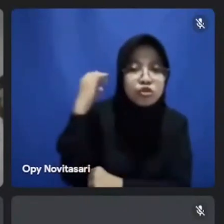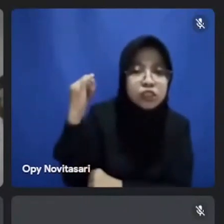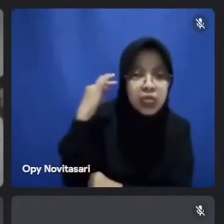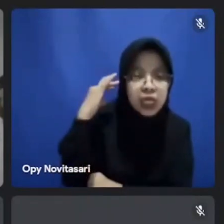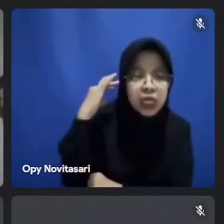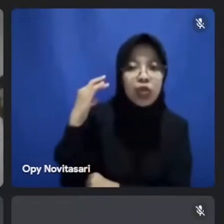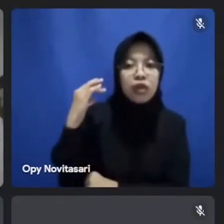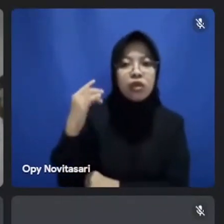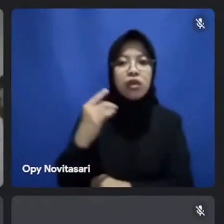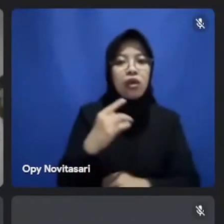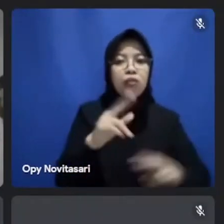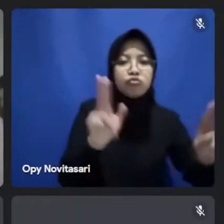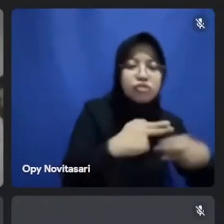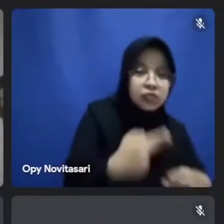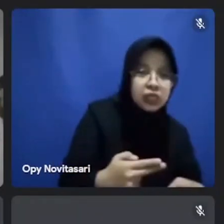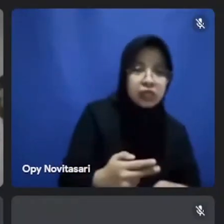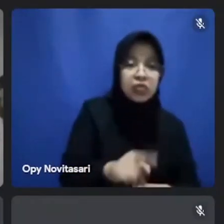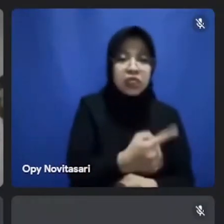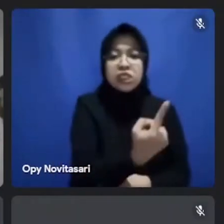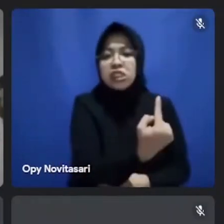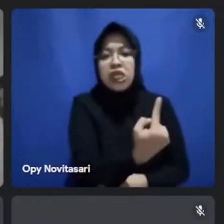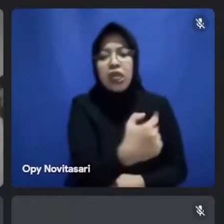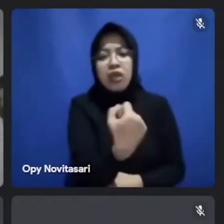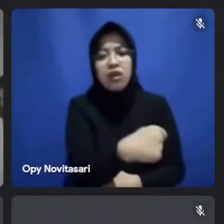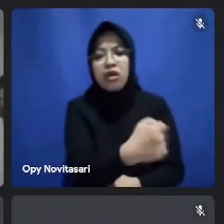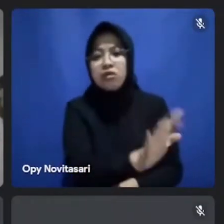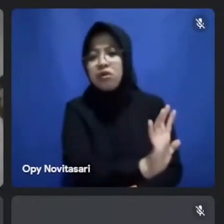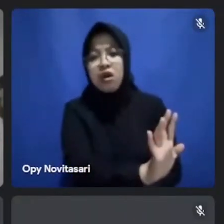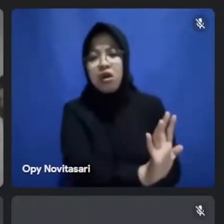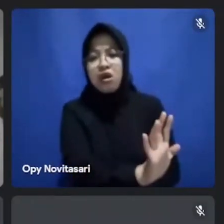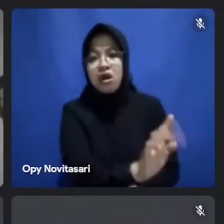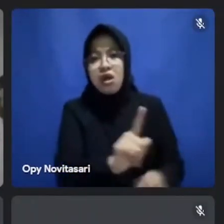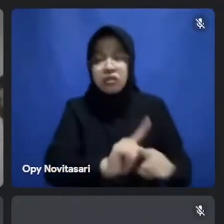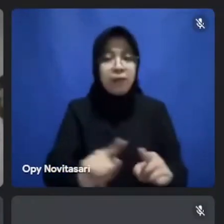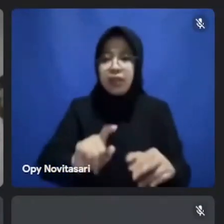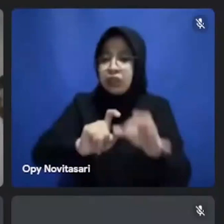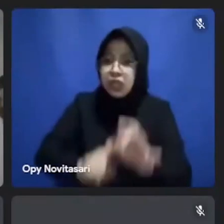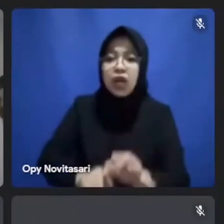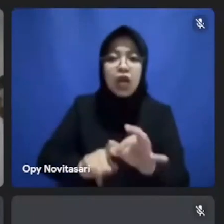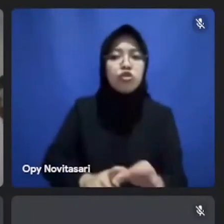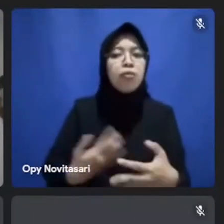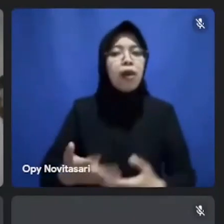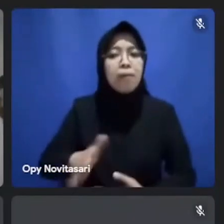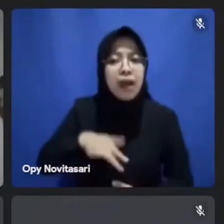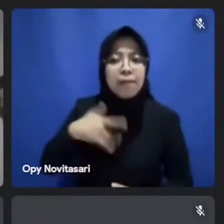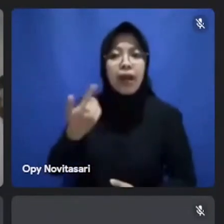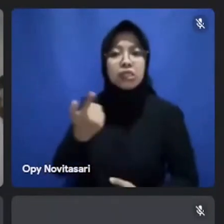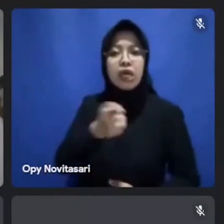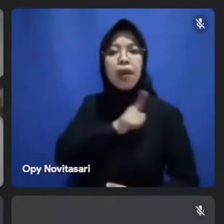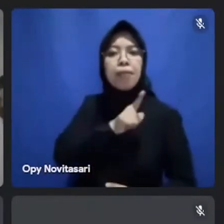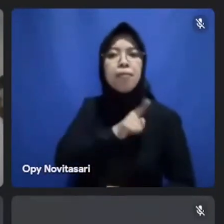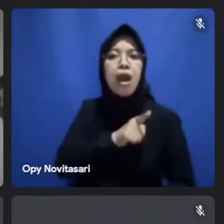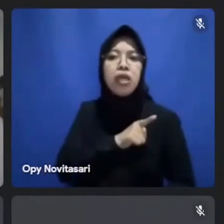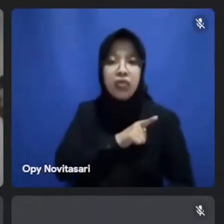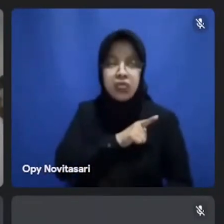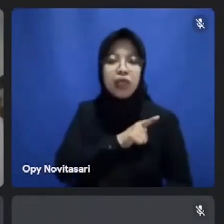tidak tunggal akan tergantung masing-masing orang yang merasakannya yang